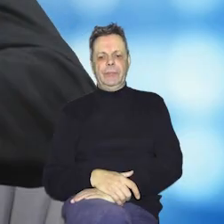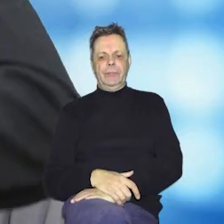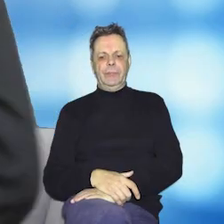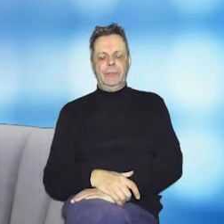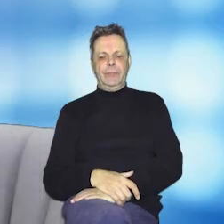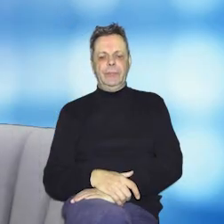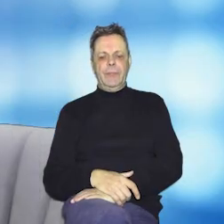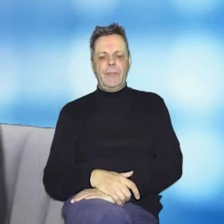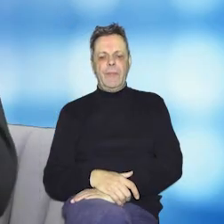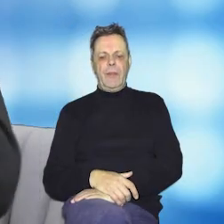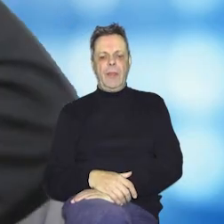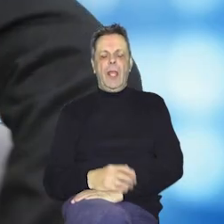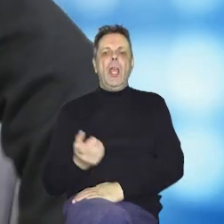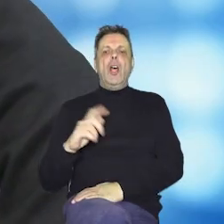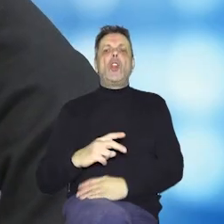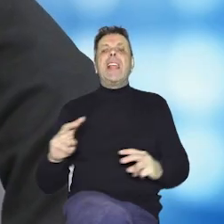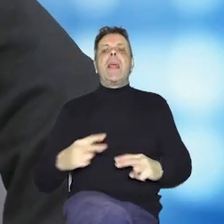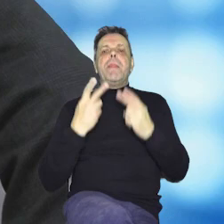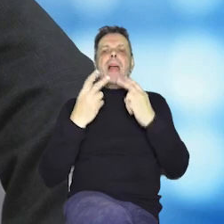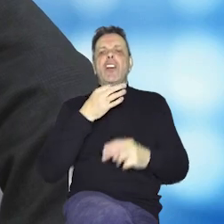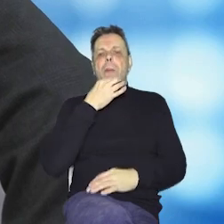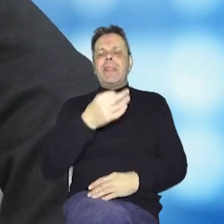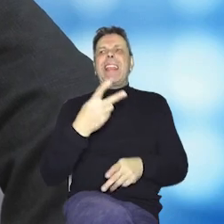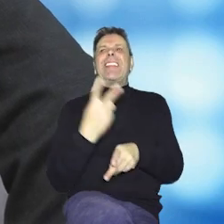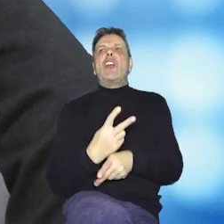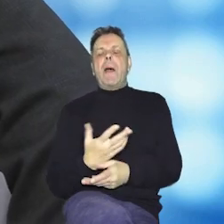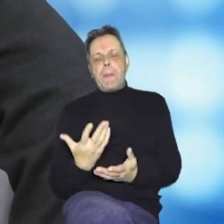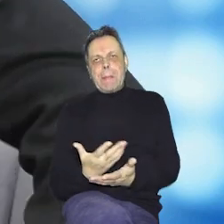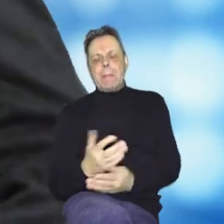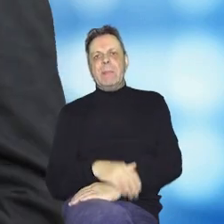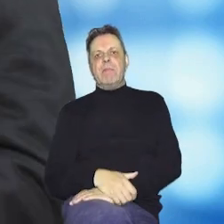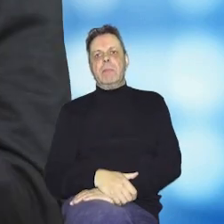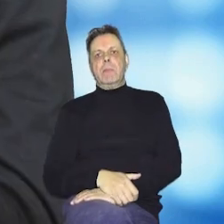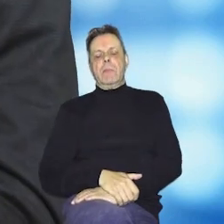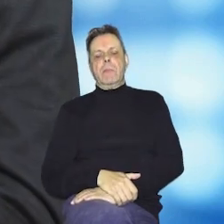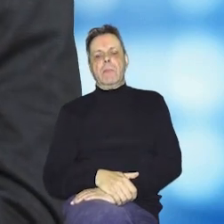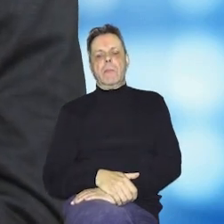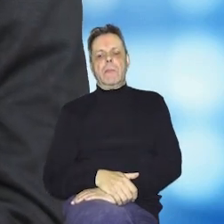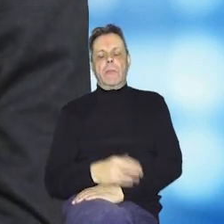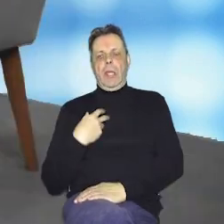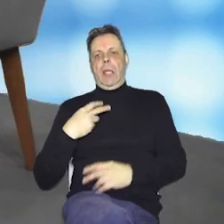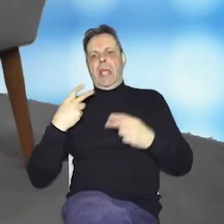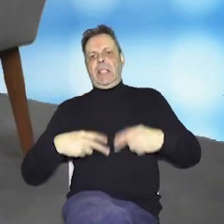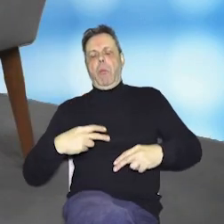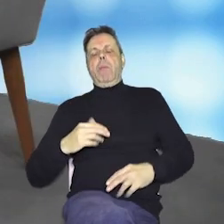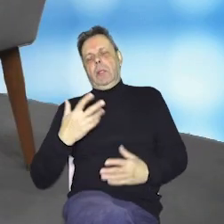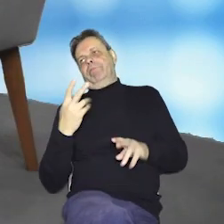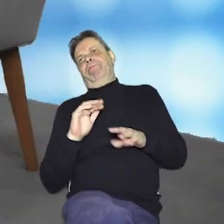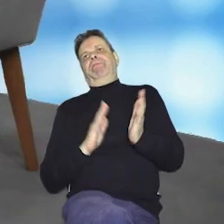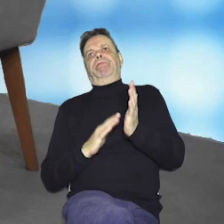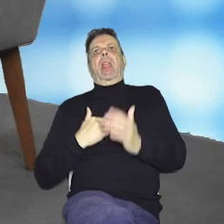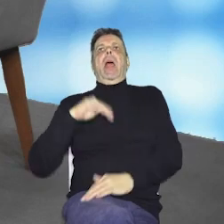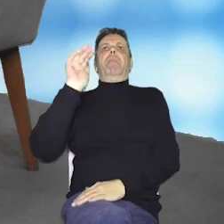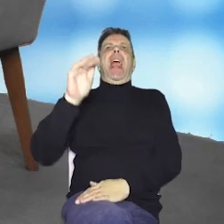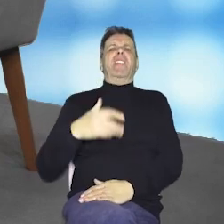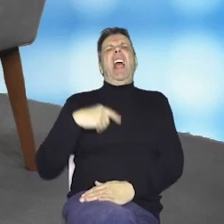E sad, dolazi ono najvažnije pitanje. Država. Recite, bojim se prijaviti, jer znam